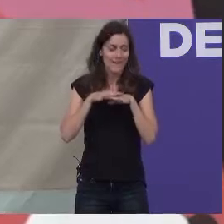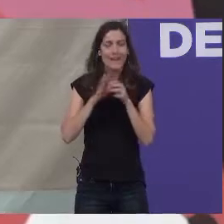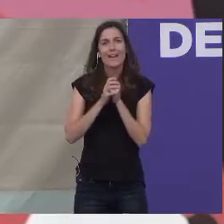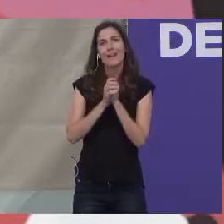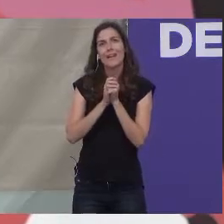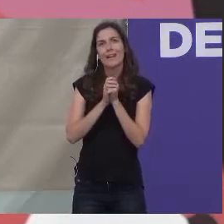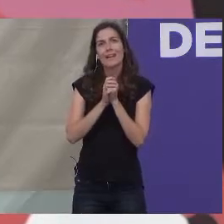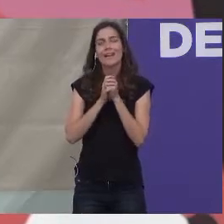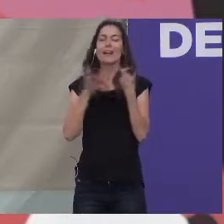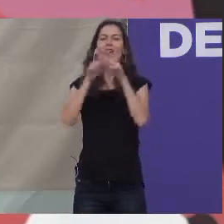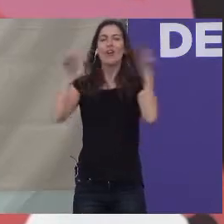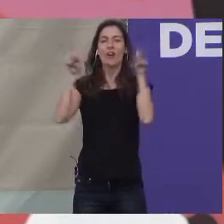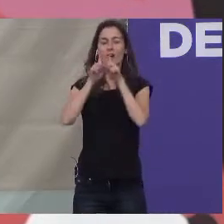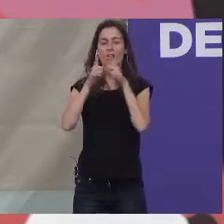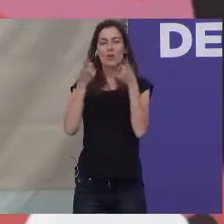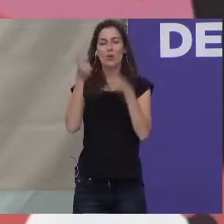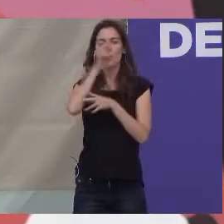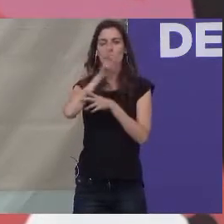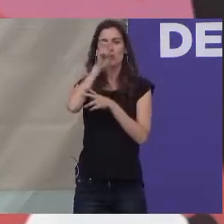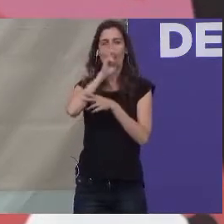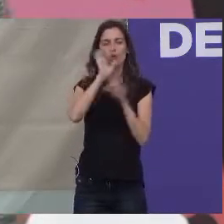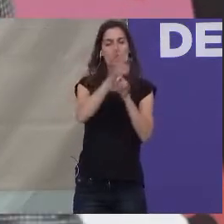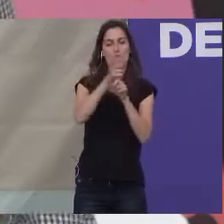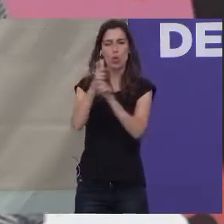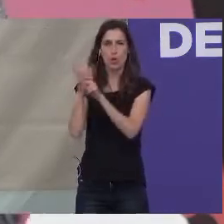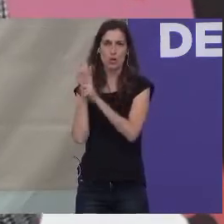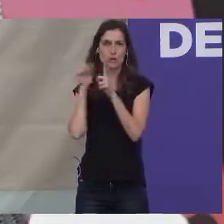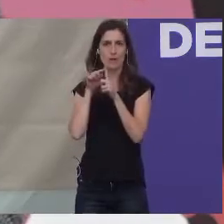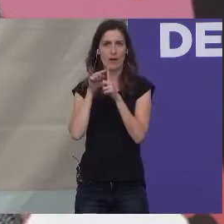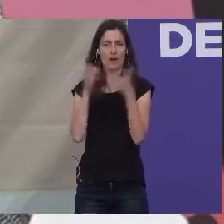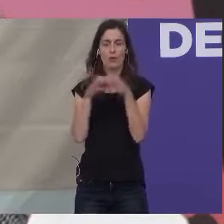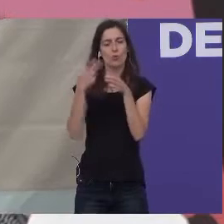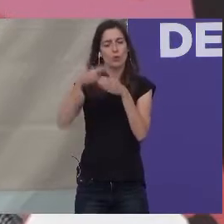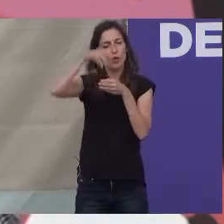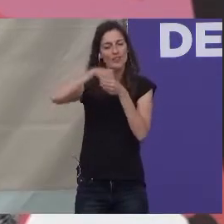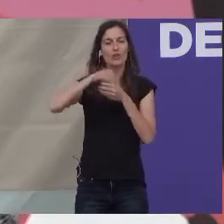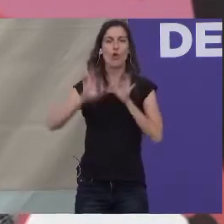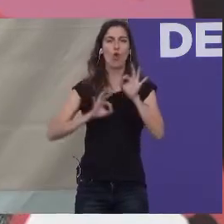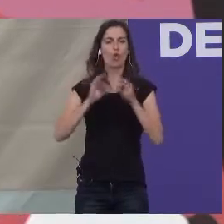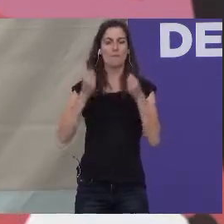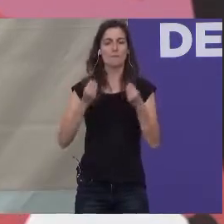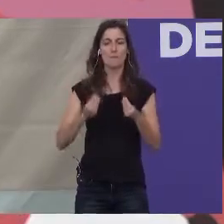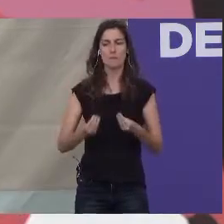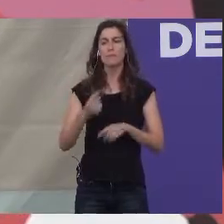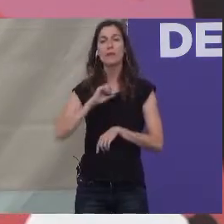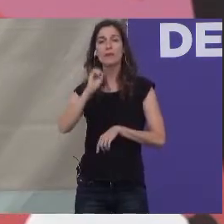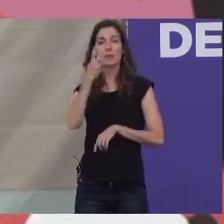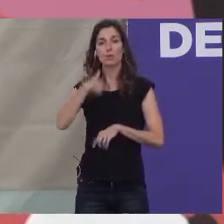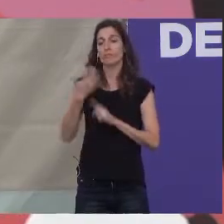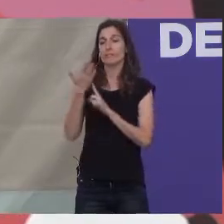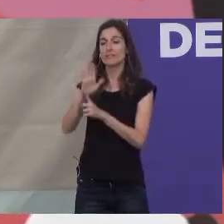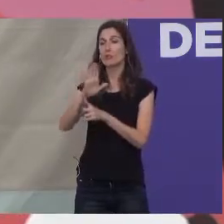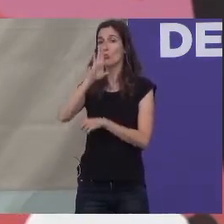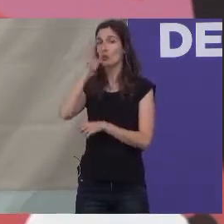un òrgan que prenga les mesures necessàries per a restablir l'ordre intern del partit. Respecte a la segona qüestió, em presente en primer